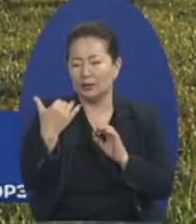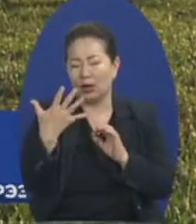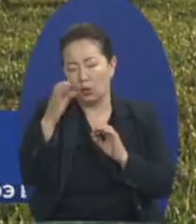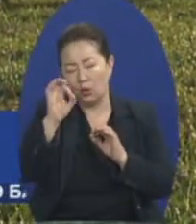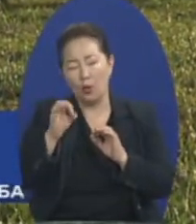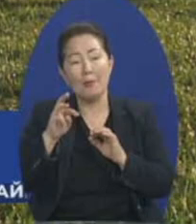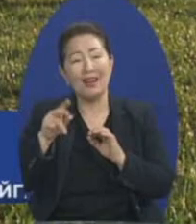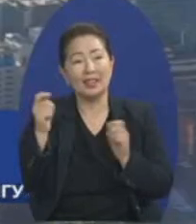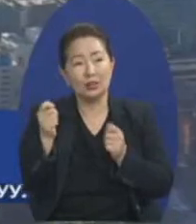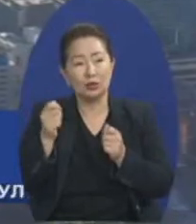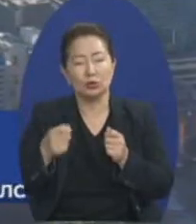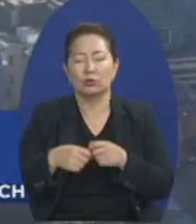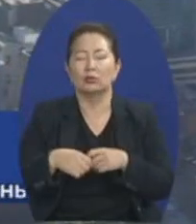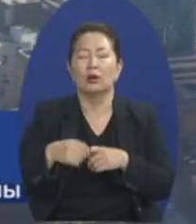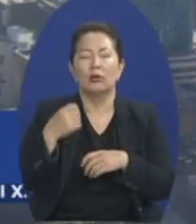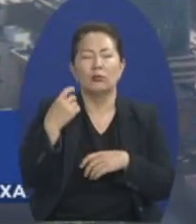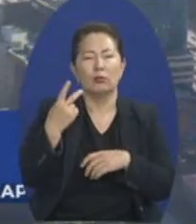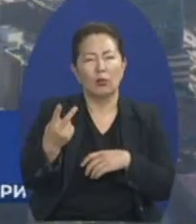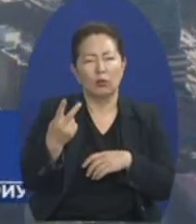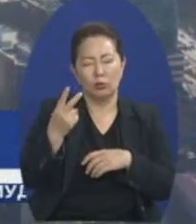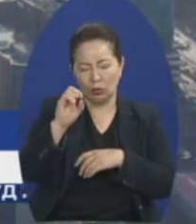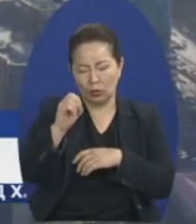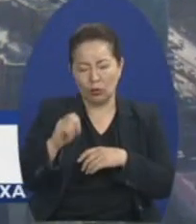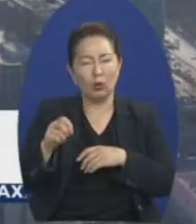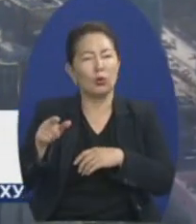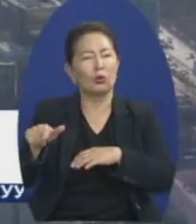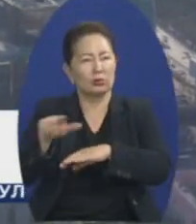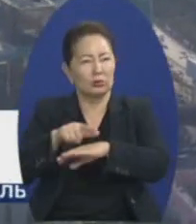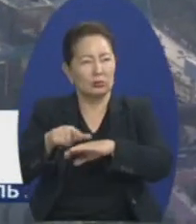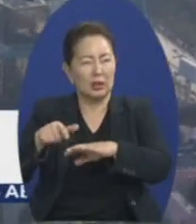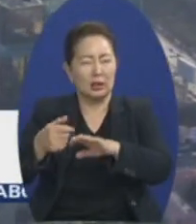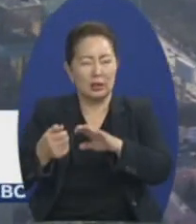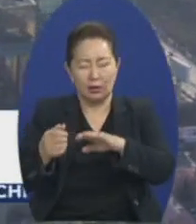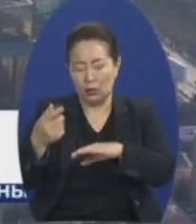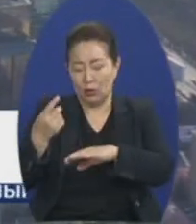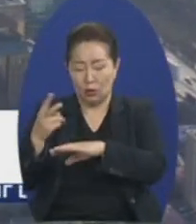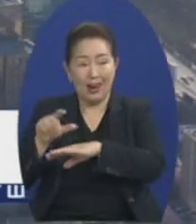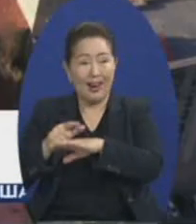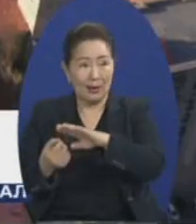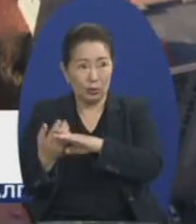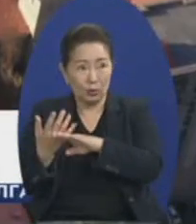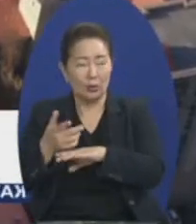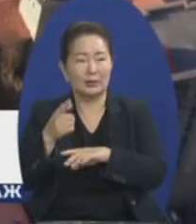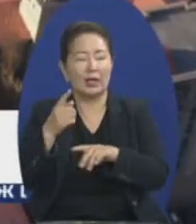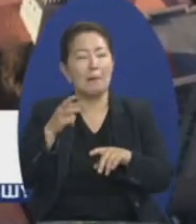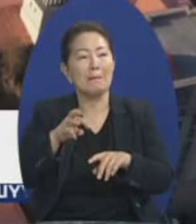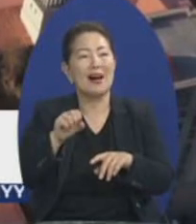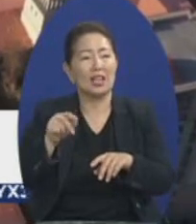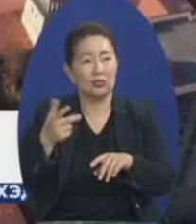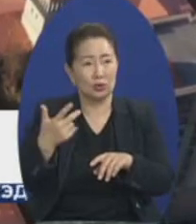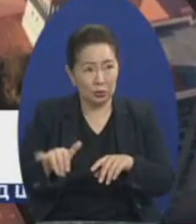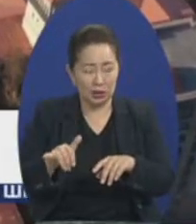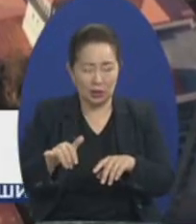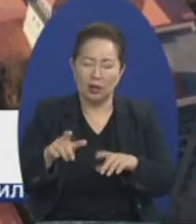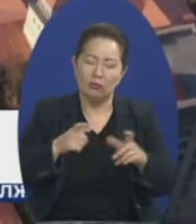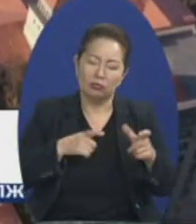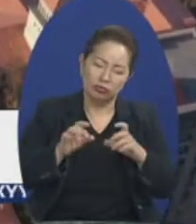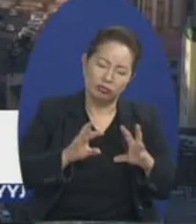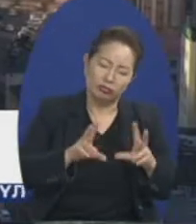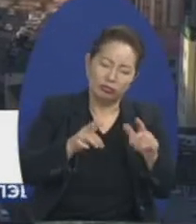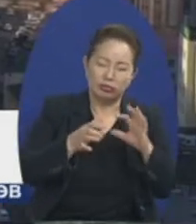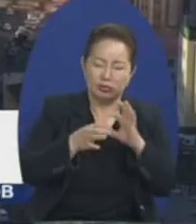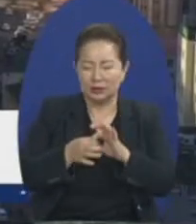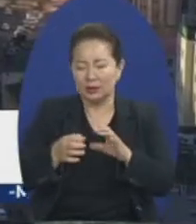үйлдвэр, 0.2%-ийг газар тариалангийн салбарт ноогдож байгаа юм а. Ташид аж үйлдвэрийн сэргэлт, хөдөөгийн сэргэлт бодлогоудаар дамжуулан эдийн засгийн